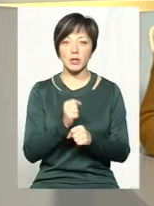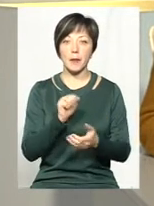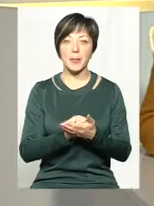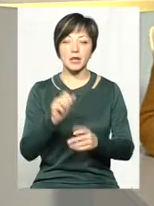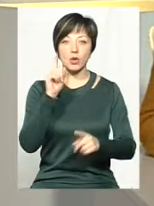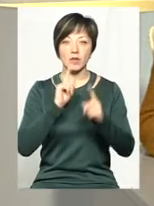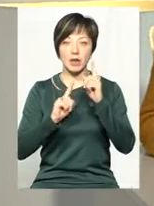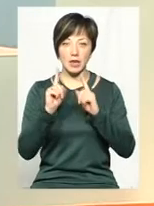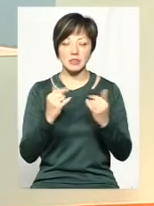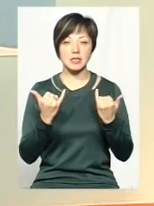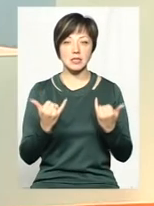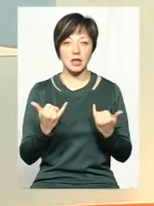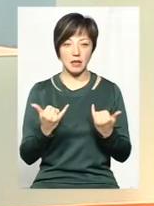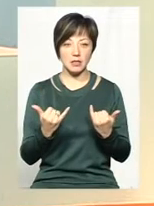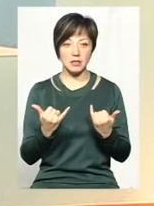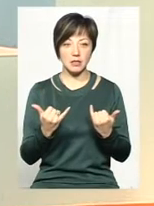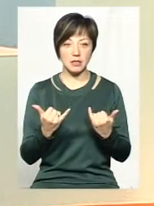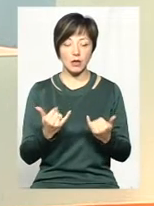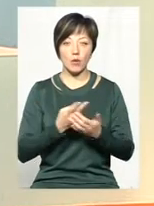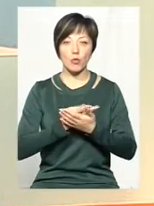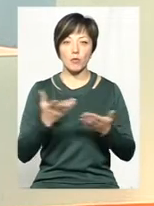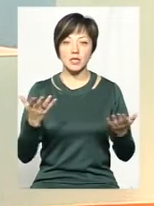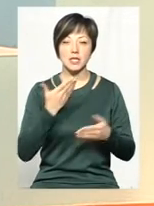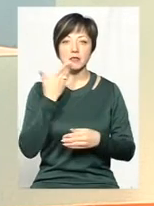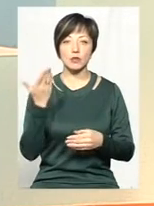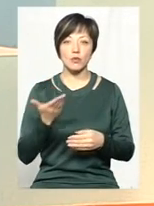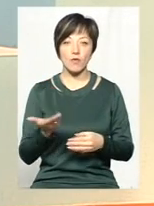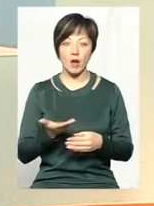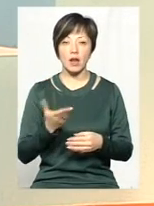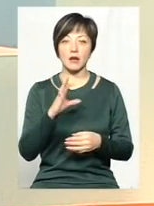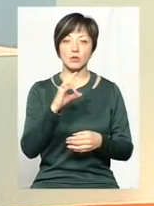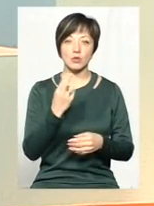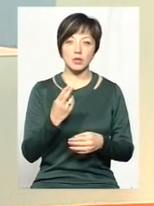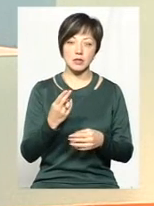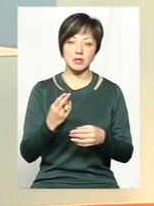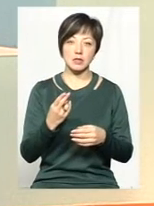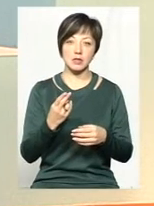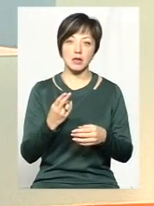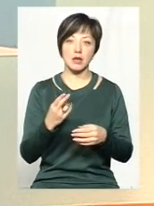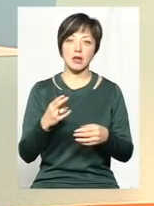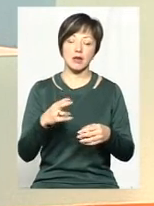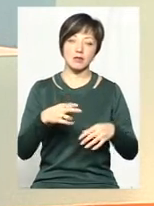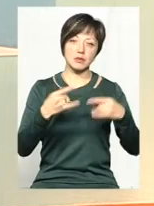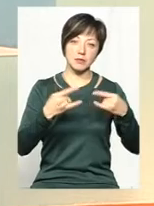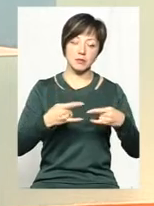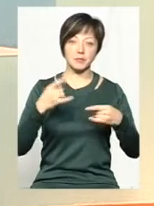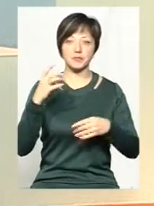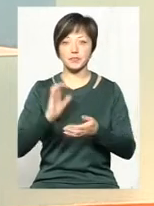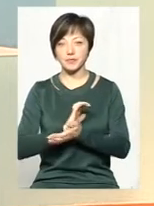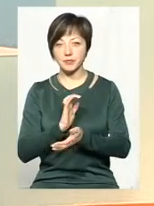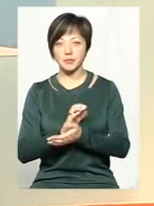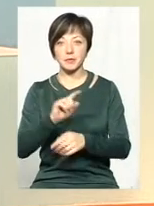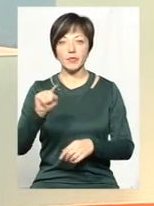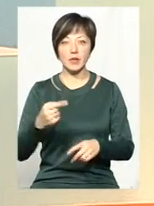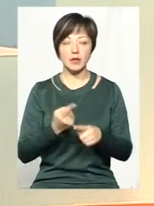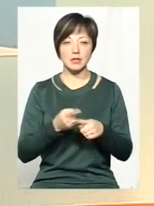тому що зараз публічне звітування чи в соціальних мережах, чи в мас-медіа – це просто вимога,